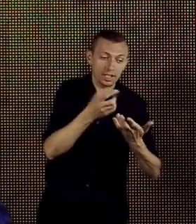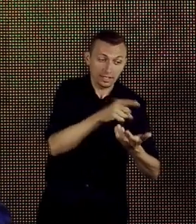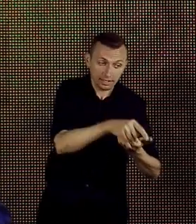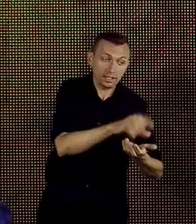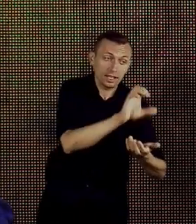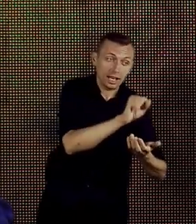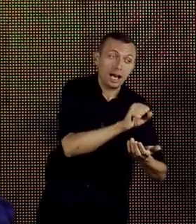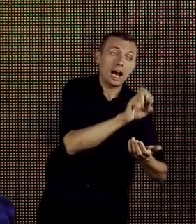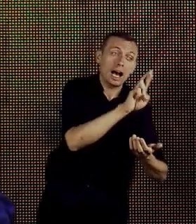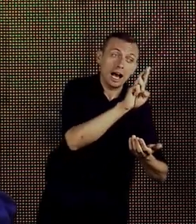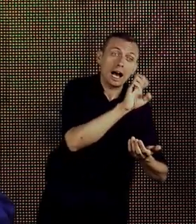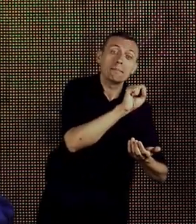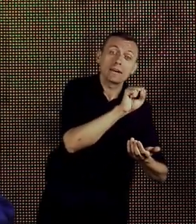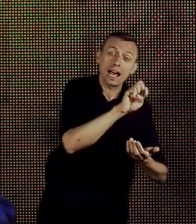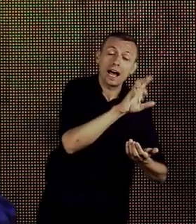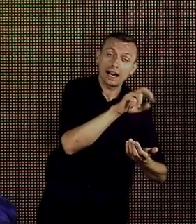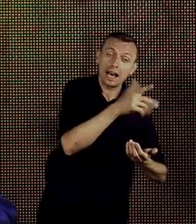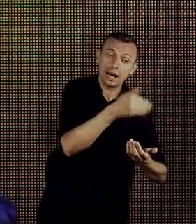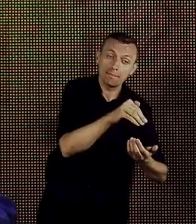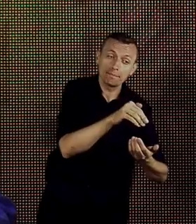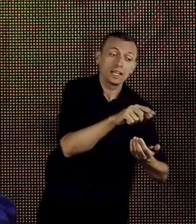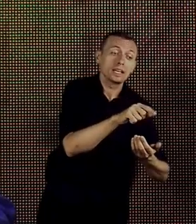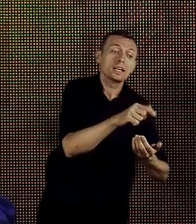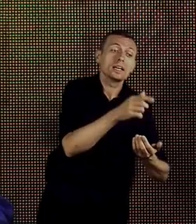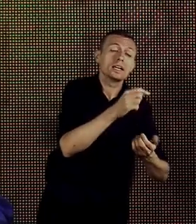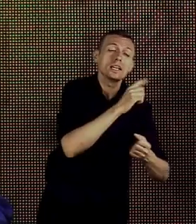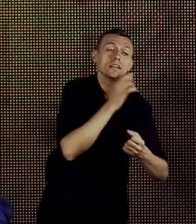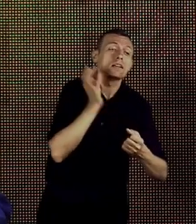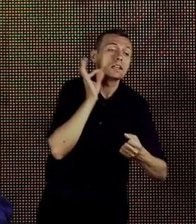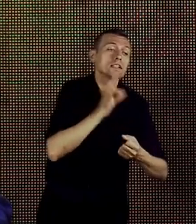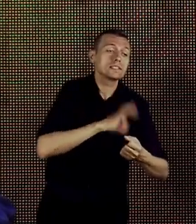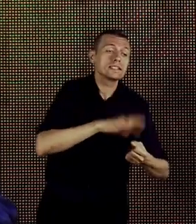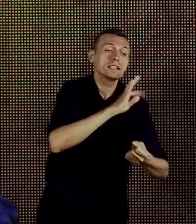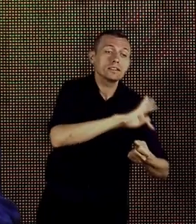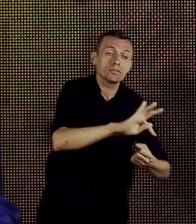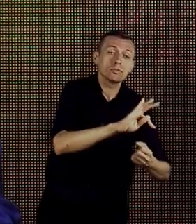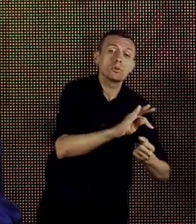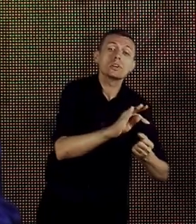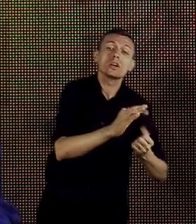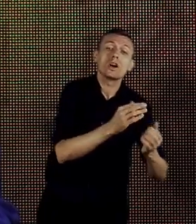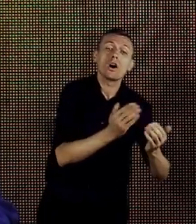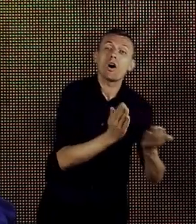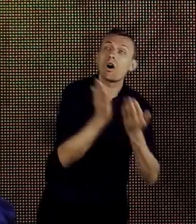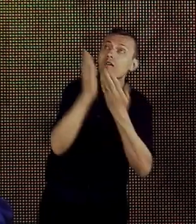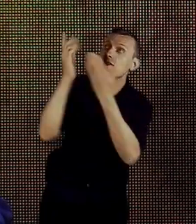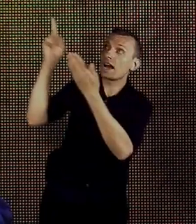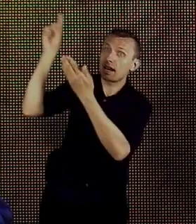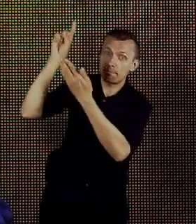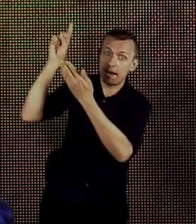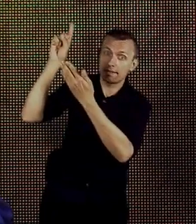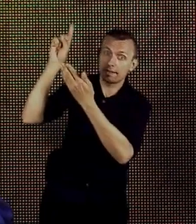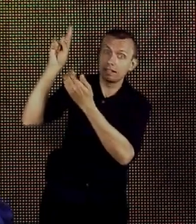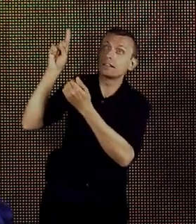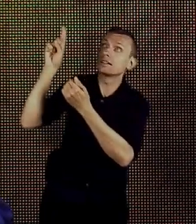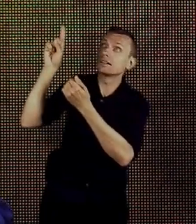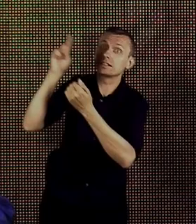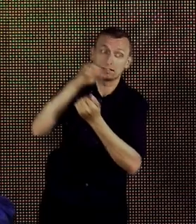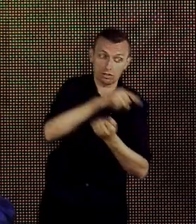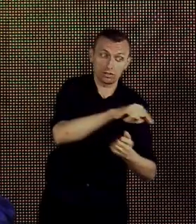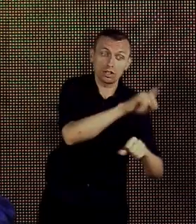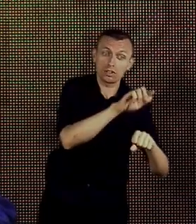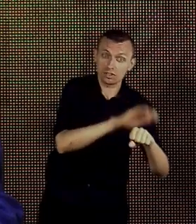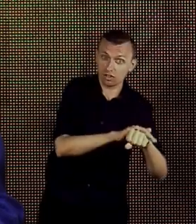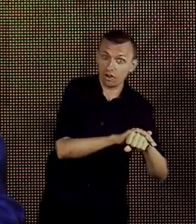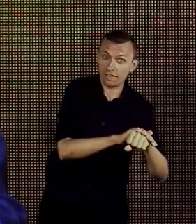Izaaka? Jego wiara zaowocowała działaniem, które ukazało jego duchową dojrzałość.